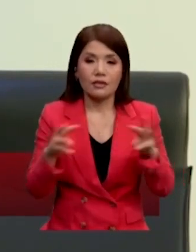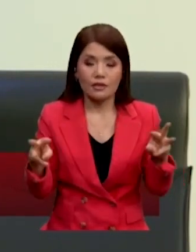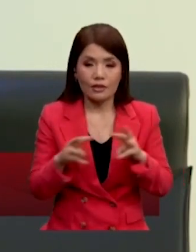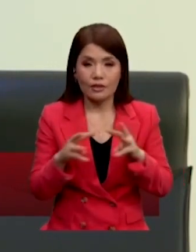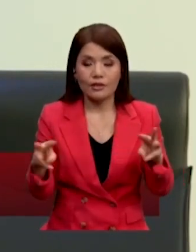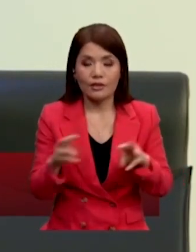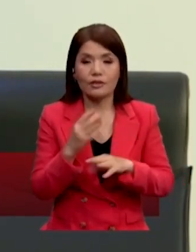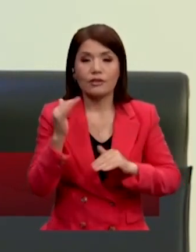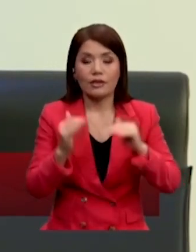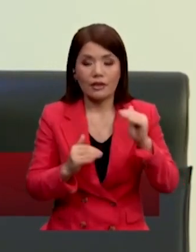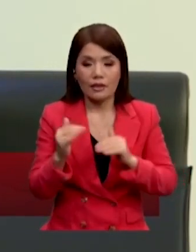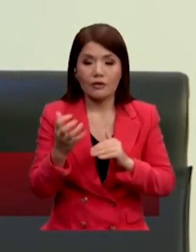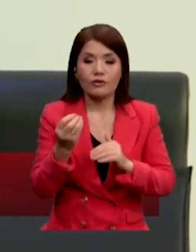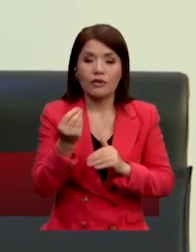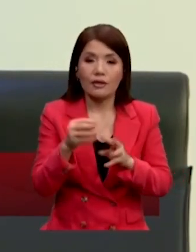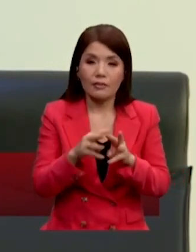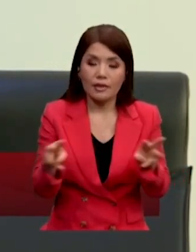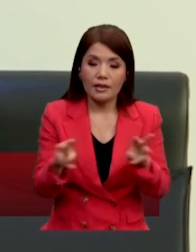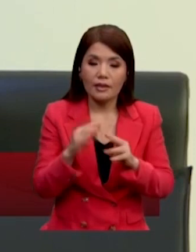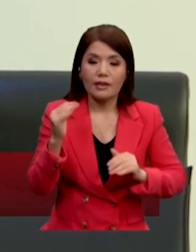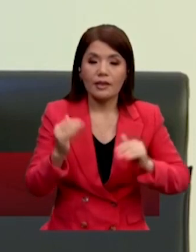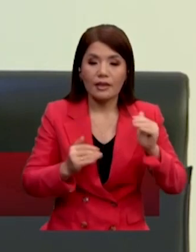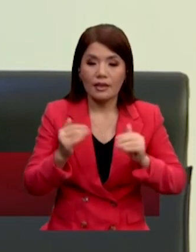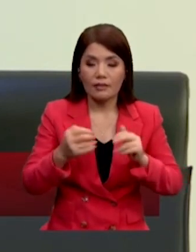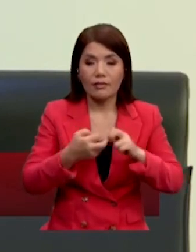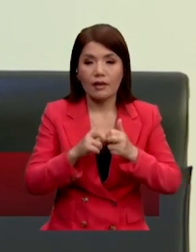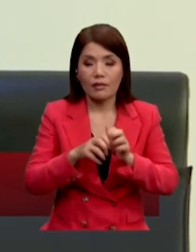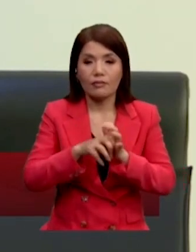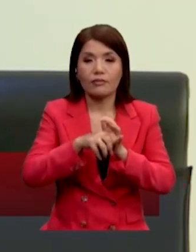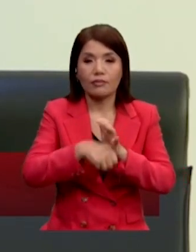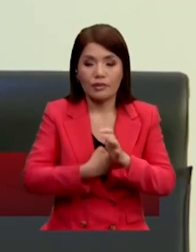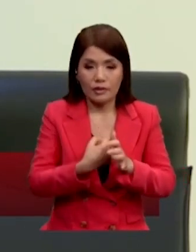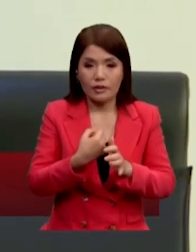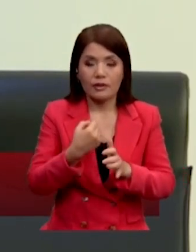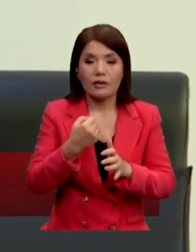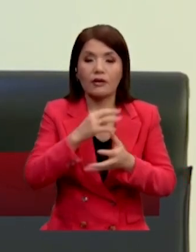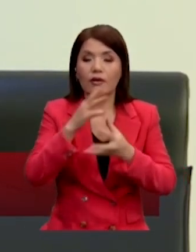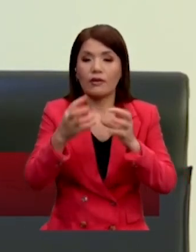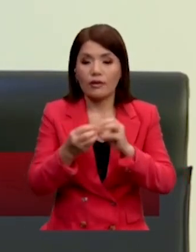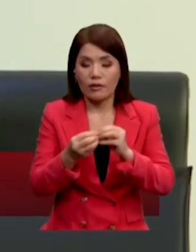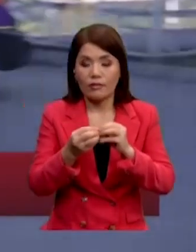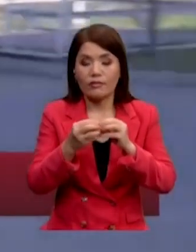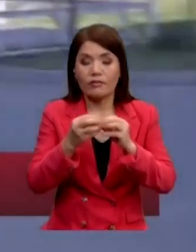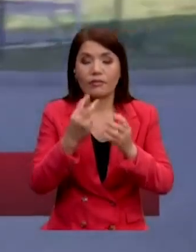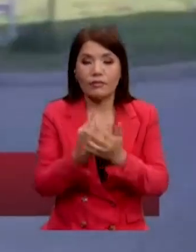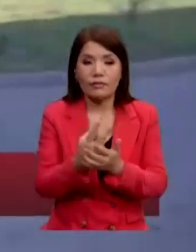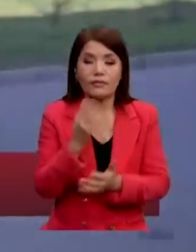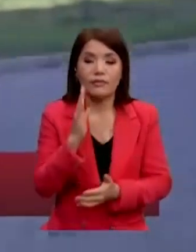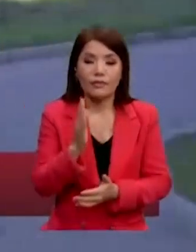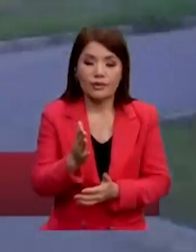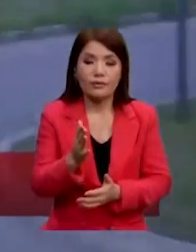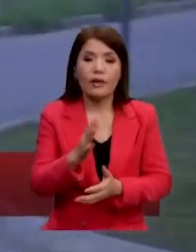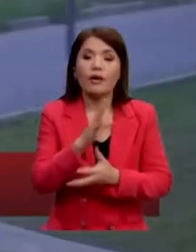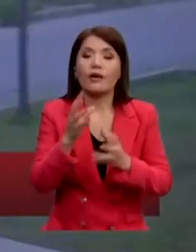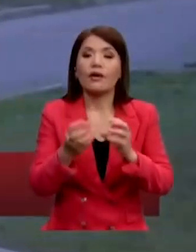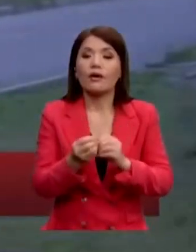министрлігінің деңгейінде және қаржы министрлігінің деңгейінде бұл мәселе осы қорытындыдан кейін қаралады. Талдау